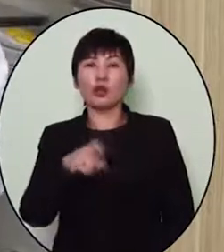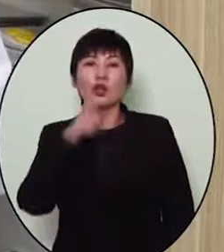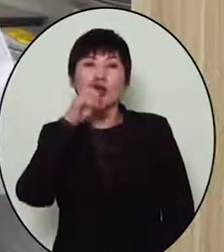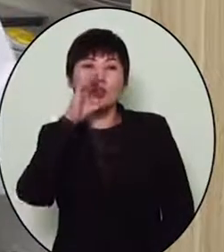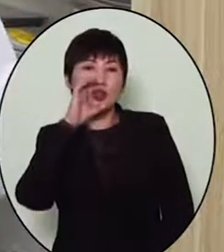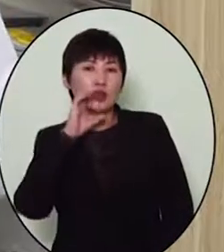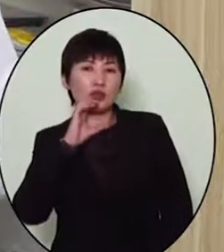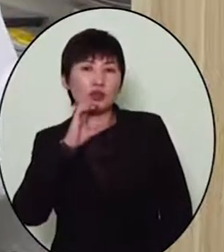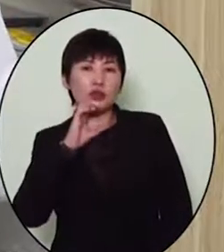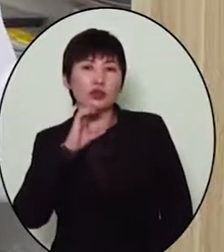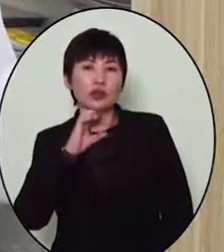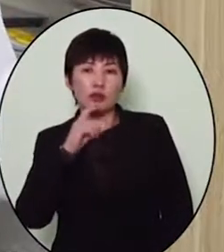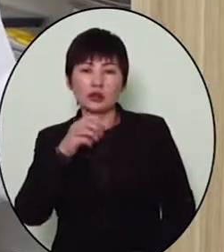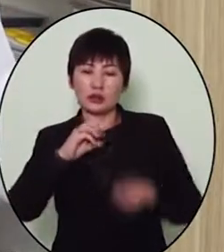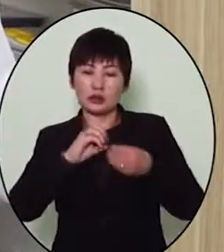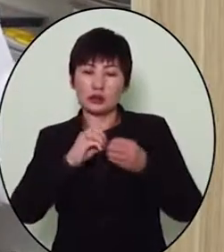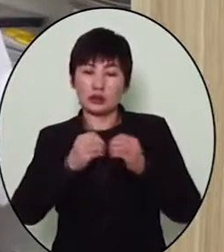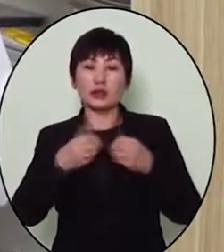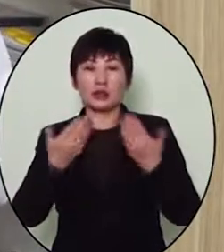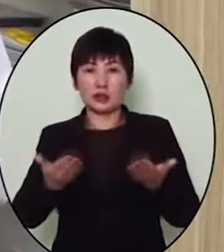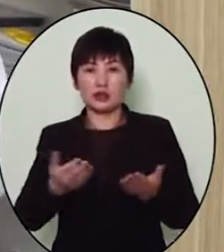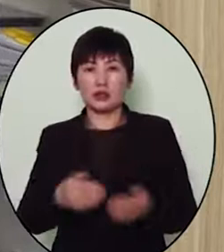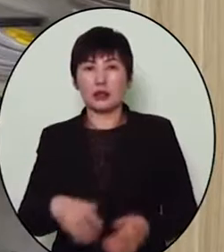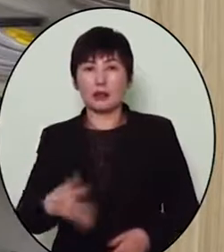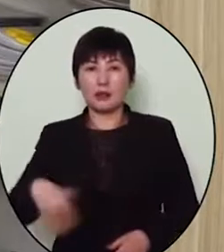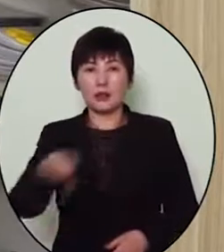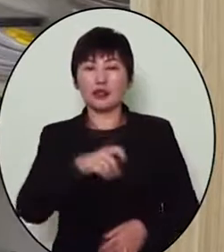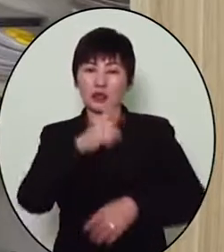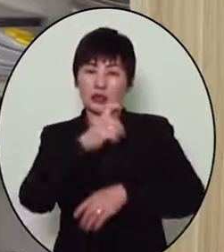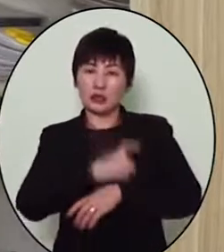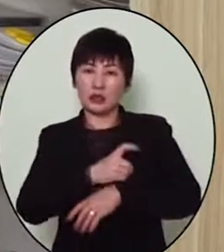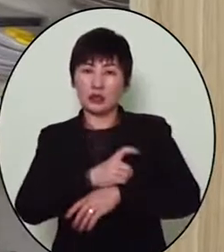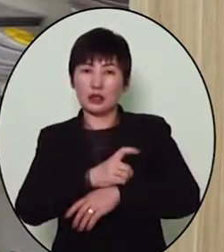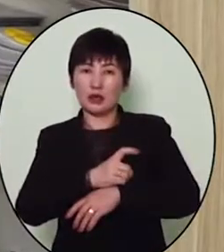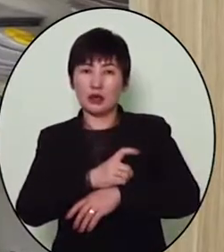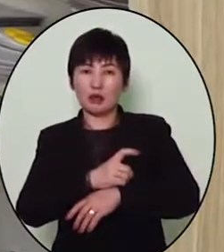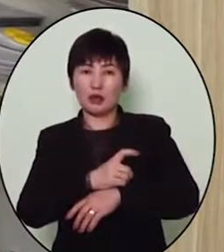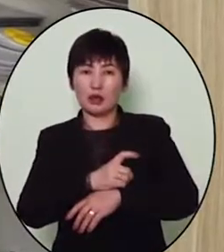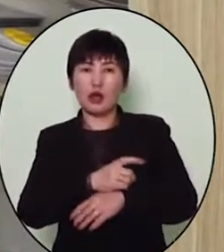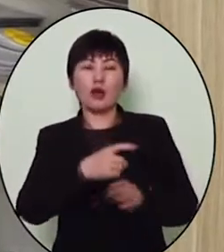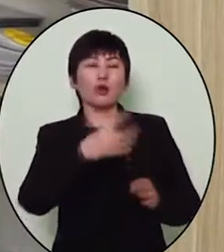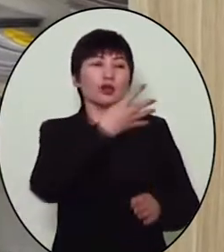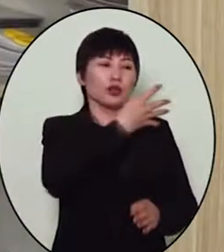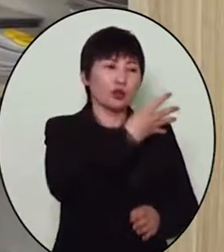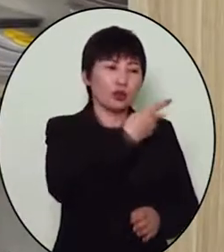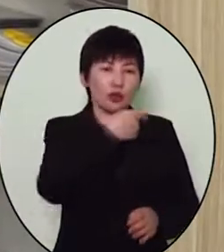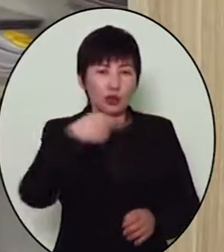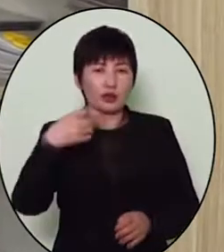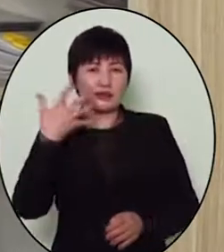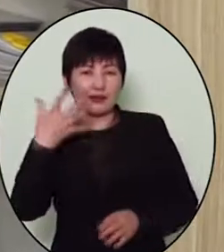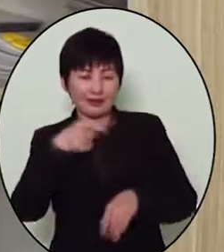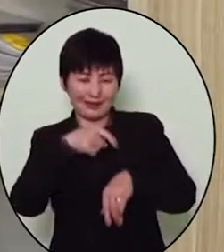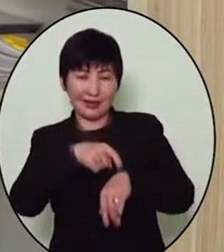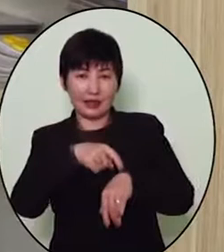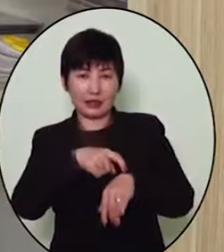Одоо сонирхолтой нэгэн зүйлийг хийцгээе. Бид хичээлтэй үедээ өдөрт 4-5 цаг хичээлдэг